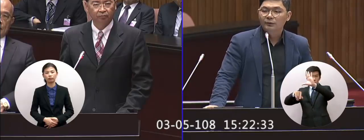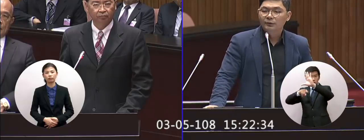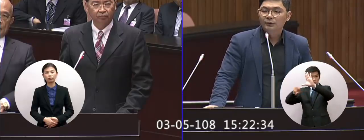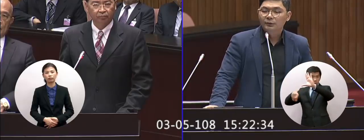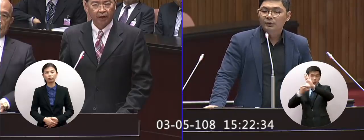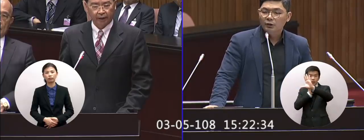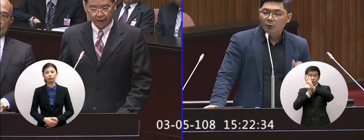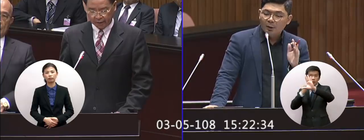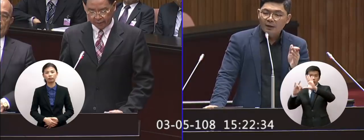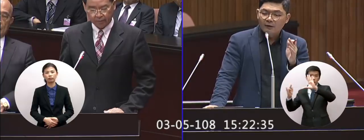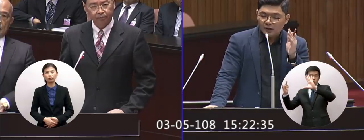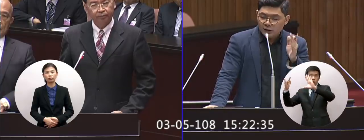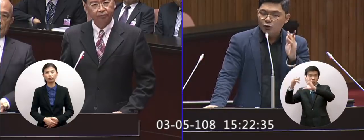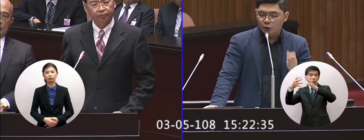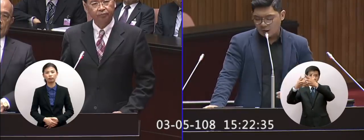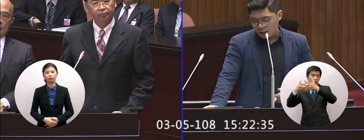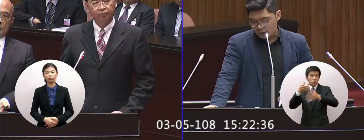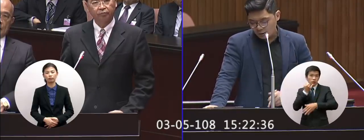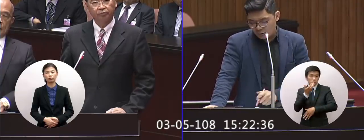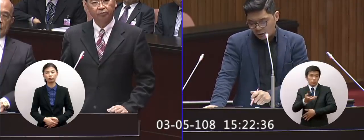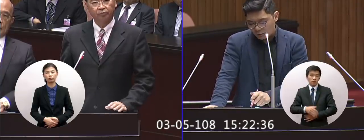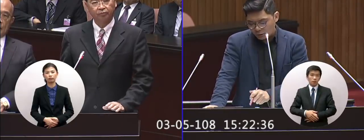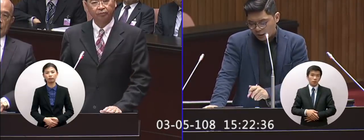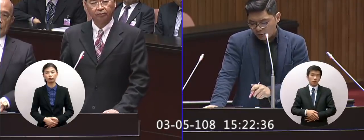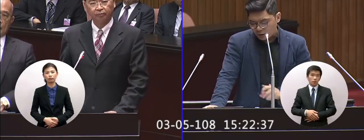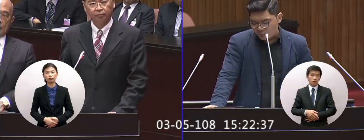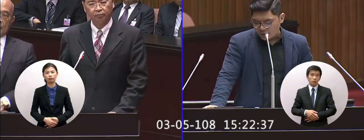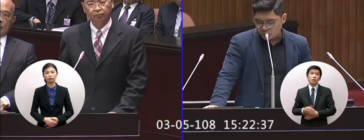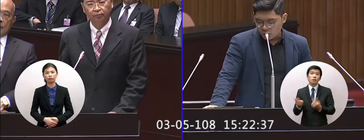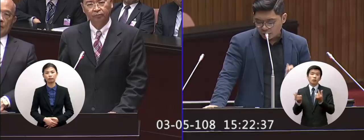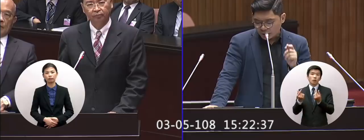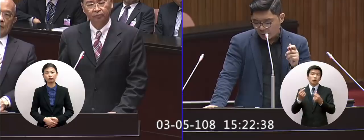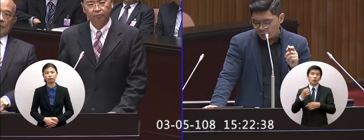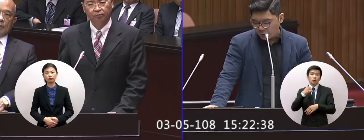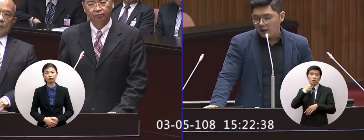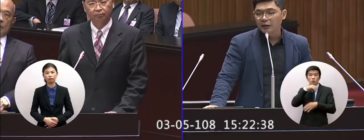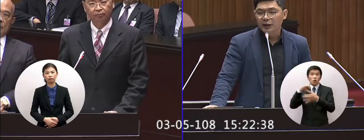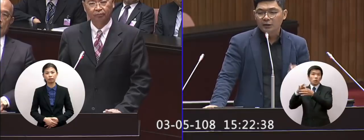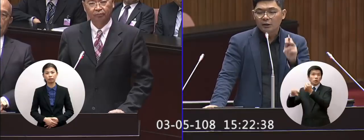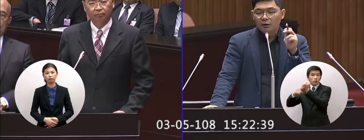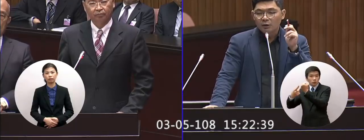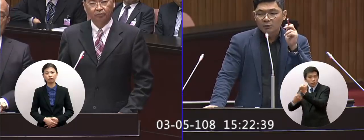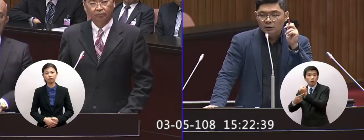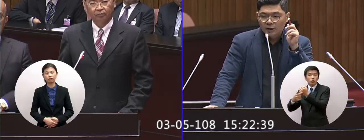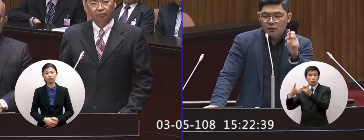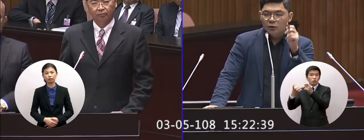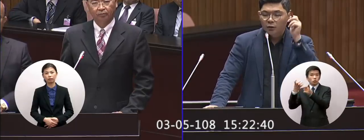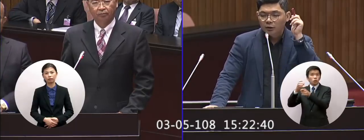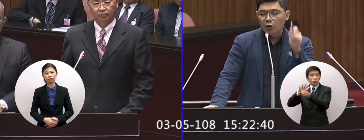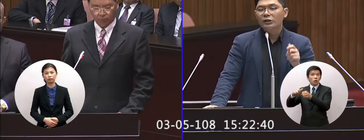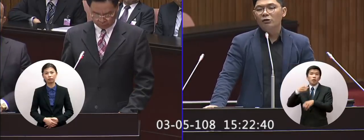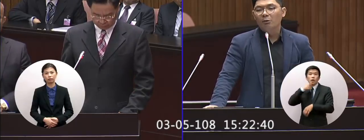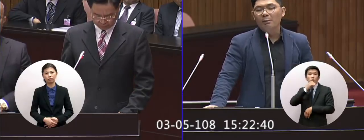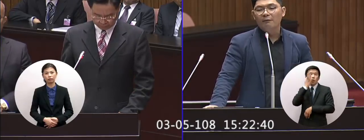府？有没有办法争取到？因为如果说台湾关系法40周年，台湾旅行法一年，蔡总统的专机有没有办